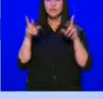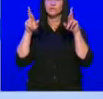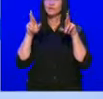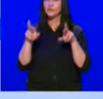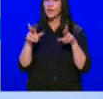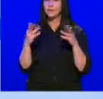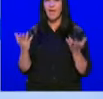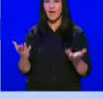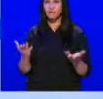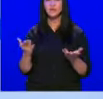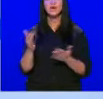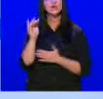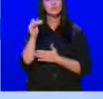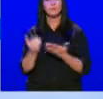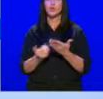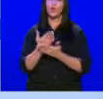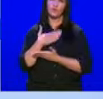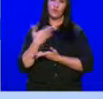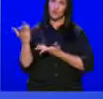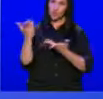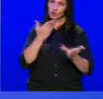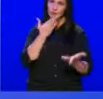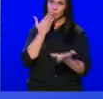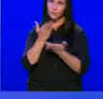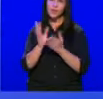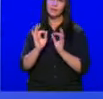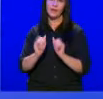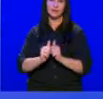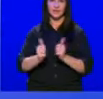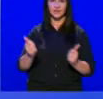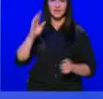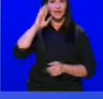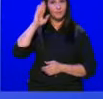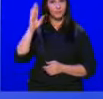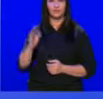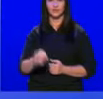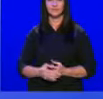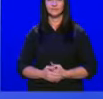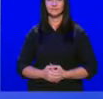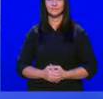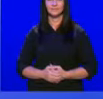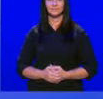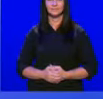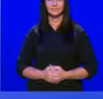Надявам се, че ще бъдат отново наши гости. Благодаря ви. Така се разделяме. Довиждане.